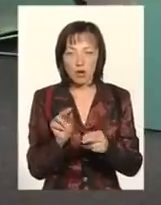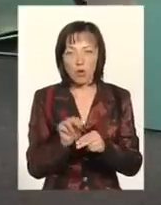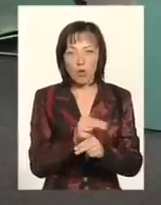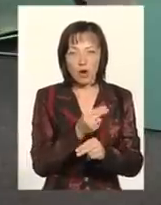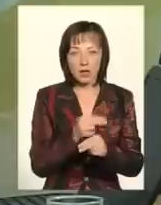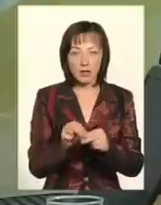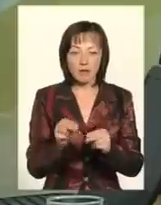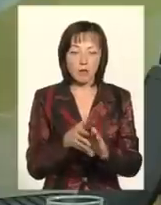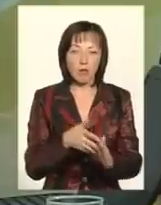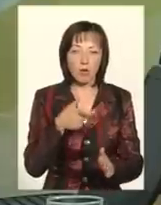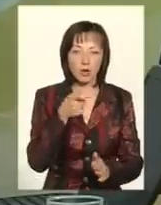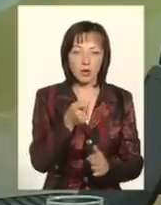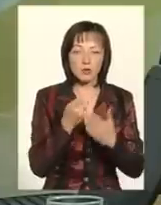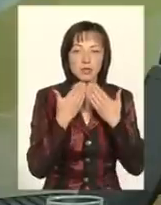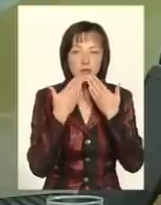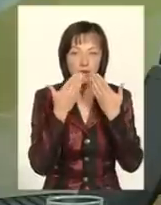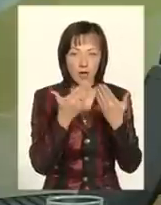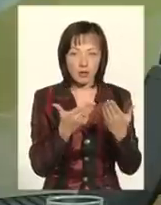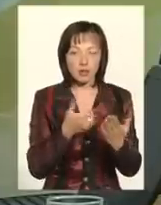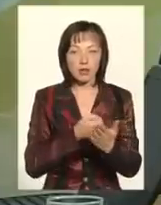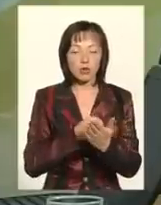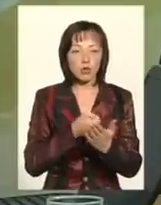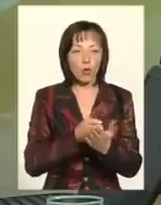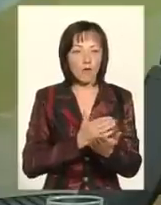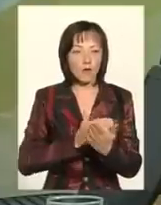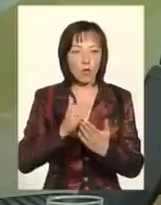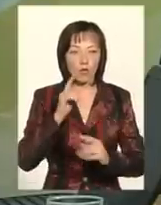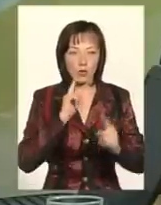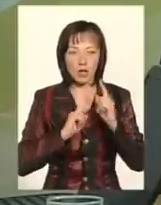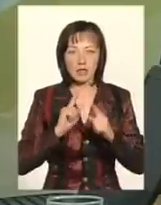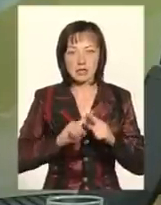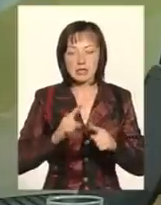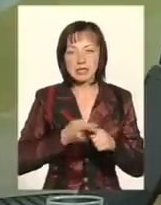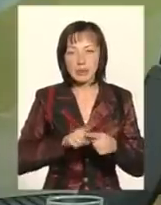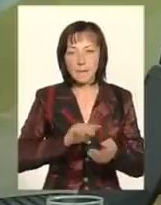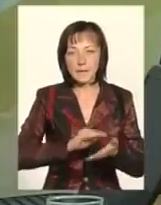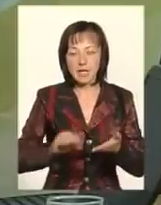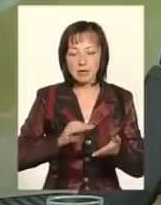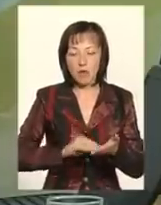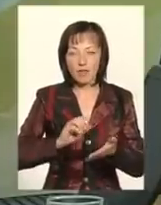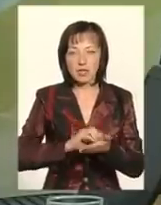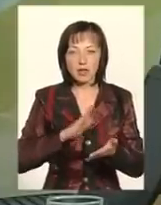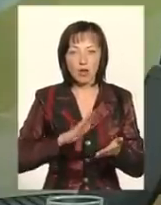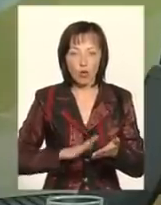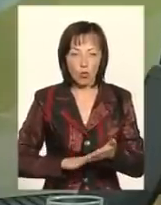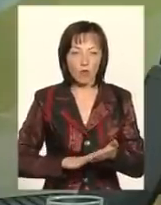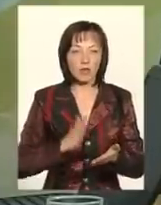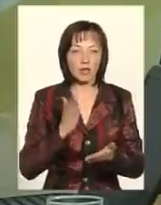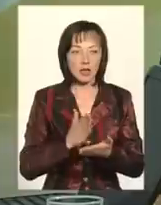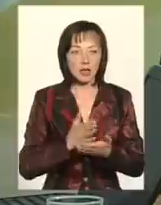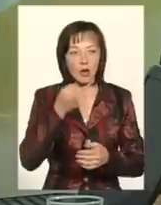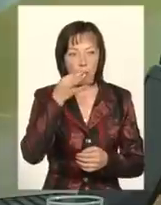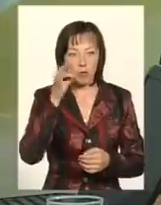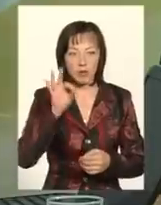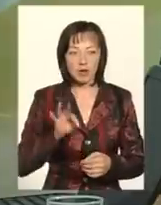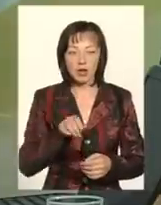за і подають свої звернення до Верховної Ради України то есть Це письмово задекларовано і є компетентні люди